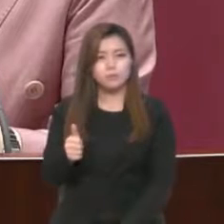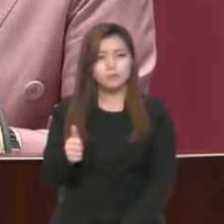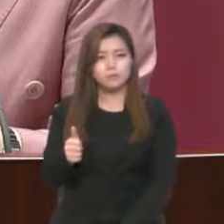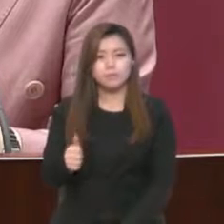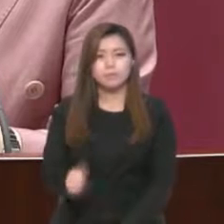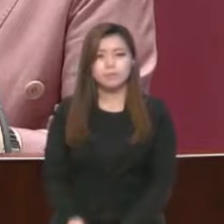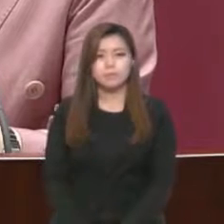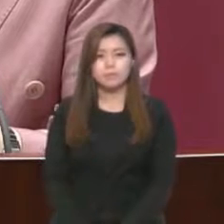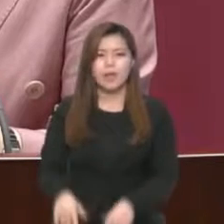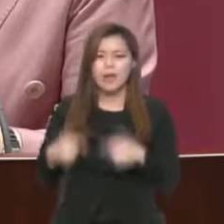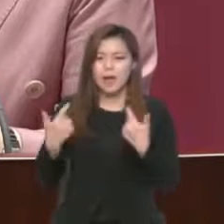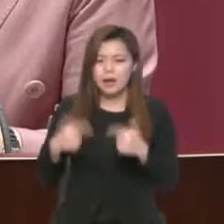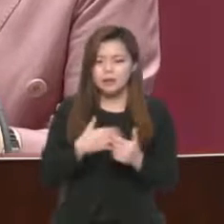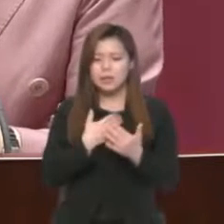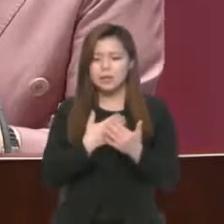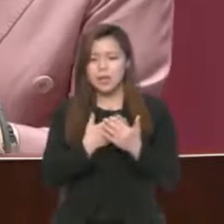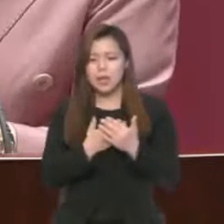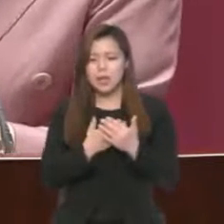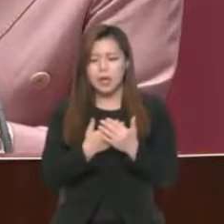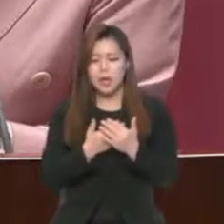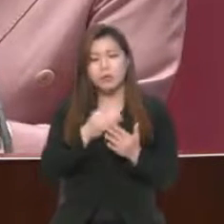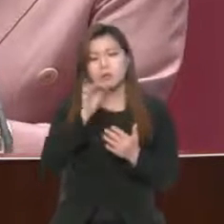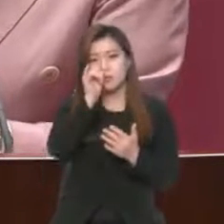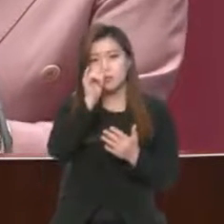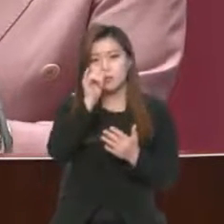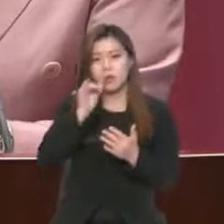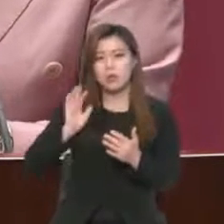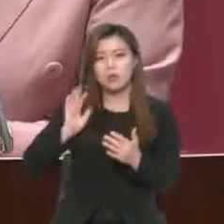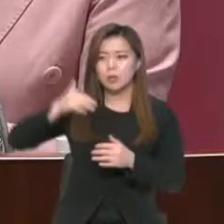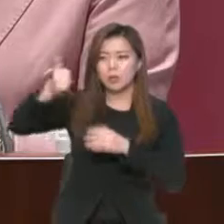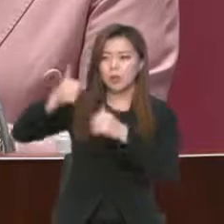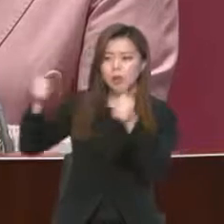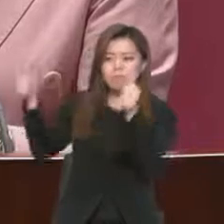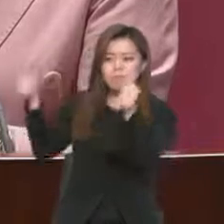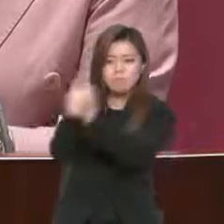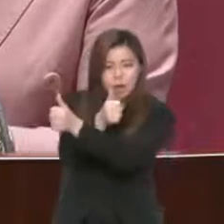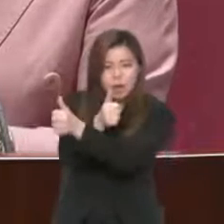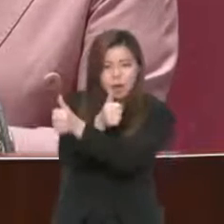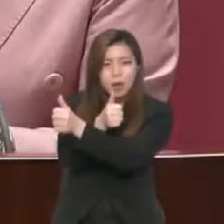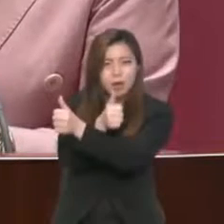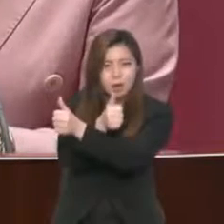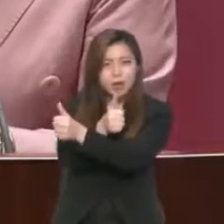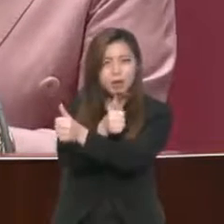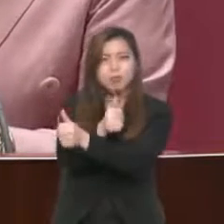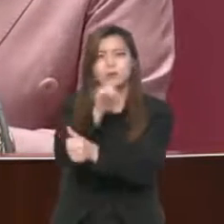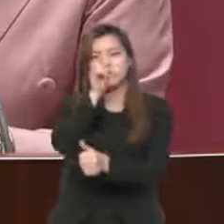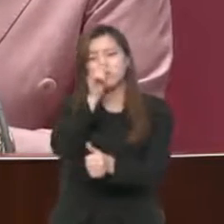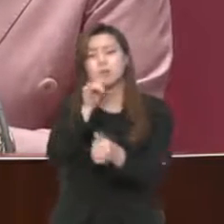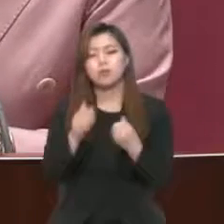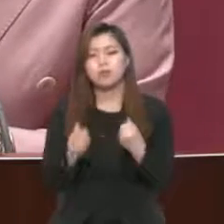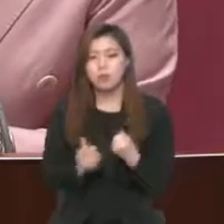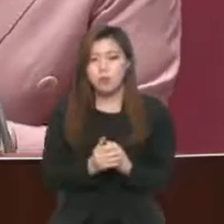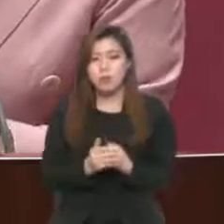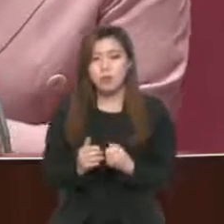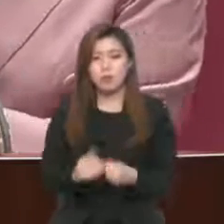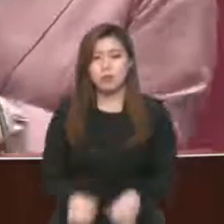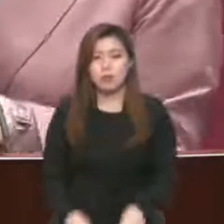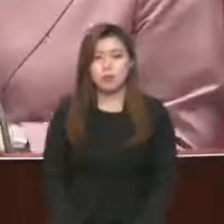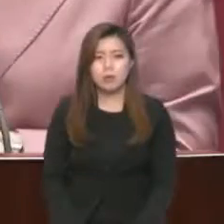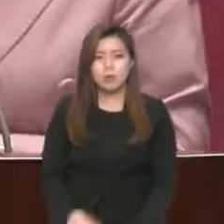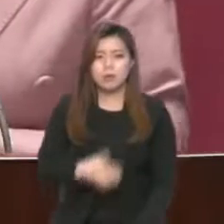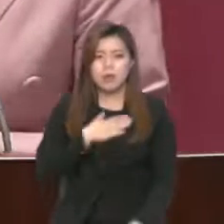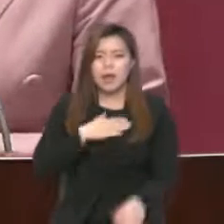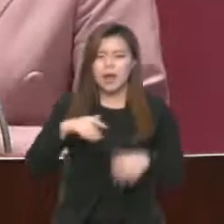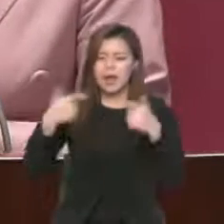매일매일을 굉장히 긴장감 속에서 보냈습니다. 정권 교체와 그 다음에 정권 인수 시기에 보냈기 때문에 어느 하루도